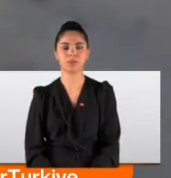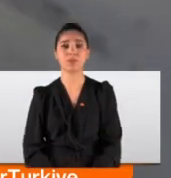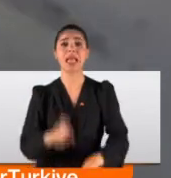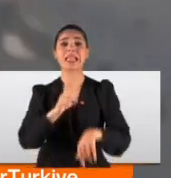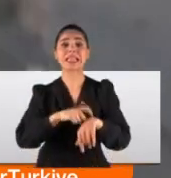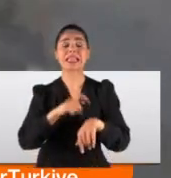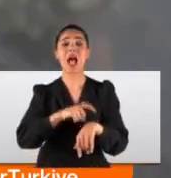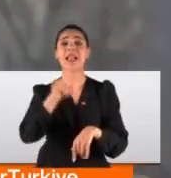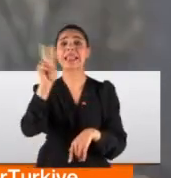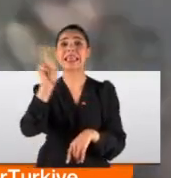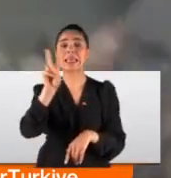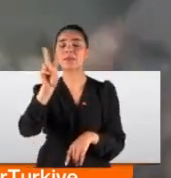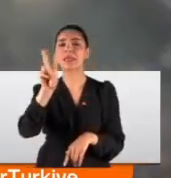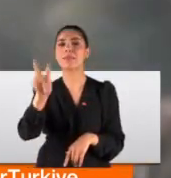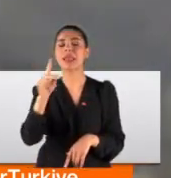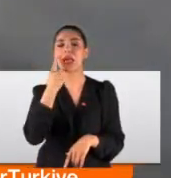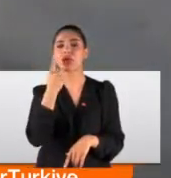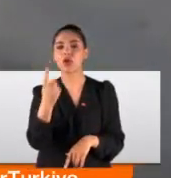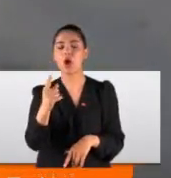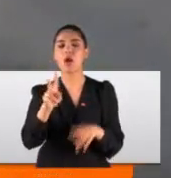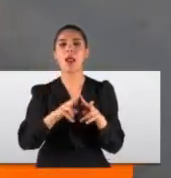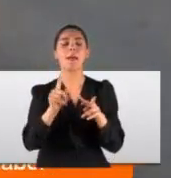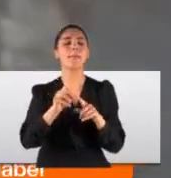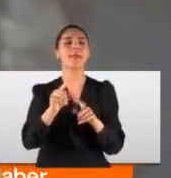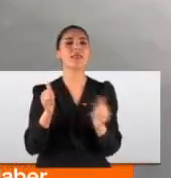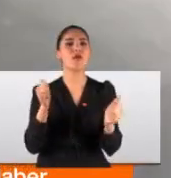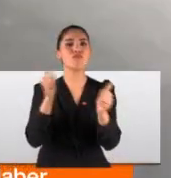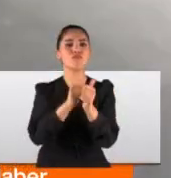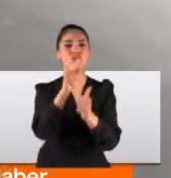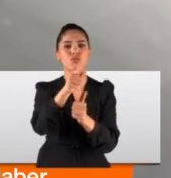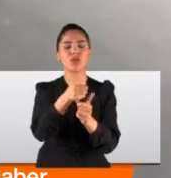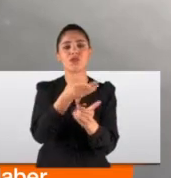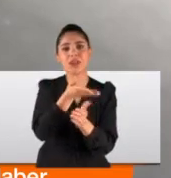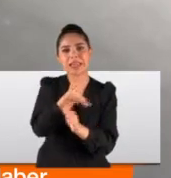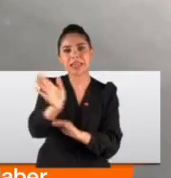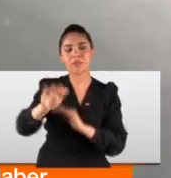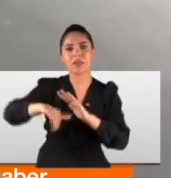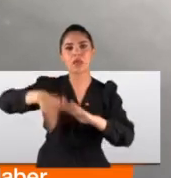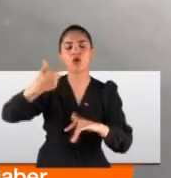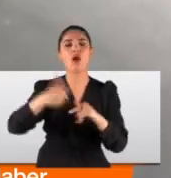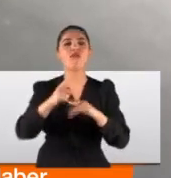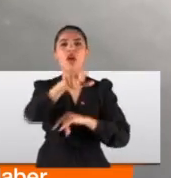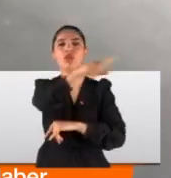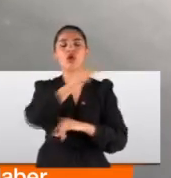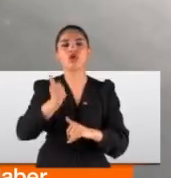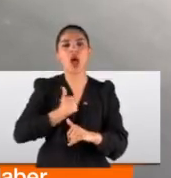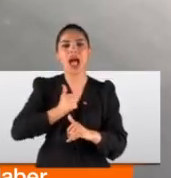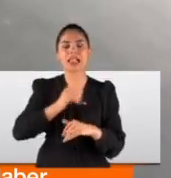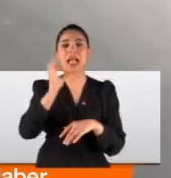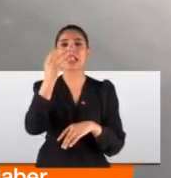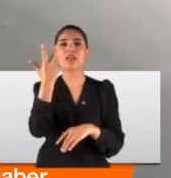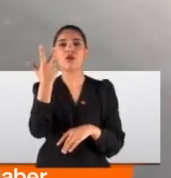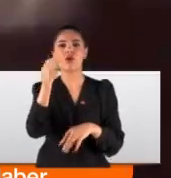Saat 20.22. MİT Müsteşarı Fidan'ın Genelkurmay karargahından ayrılmasının ardından FETÖ'cü askerler saat